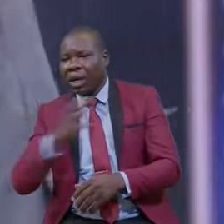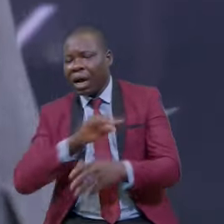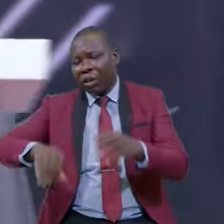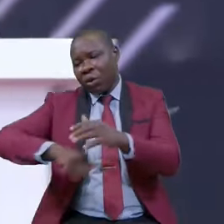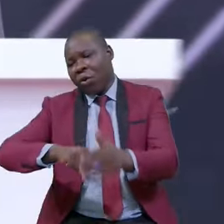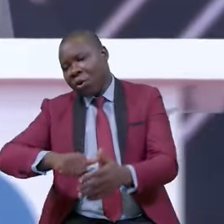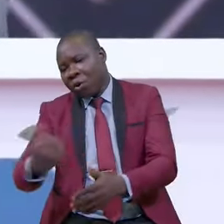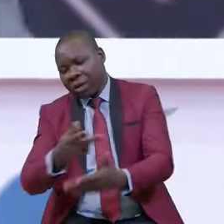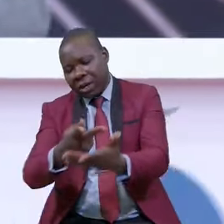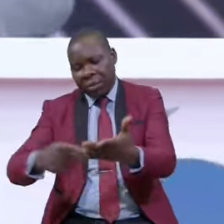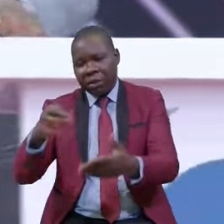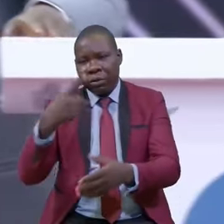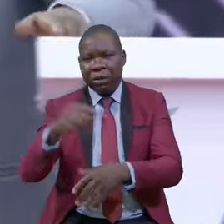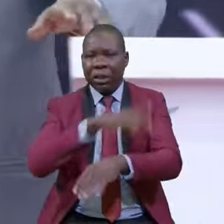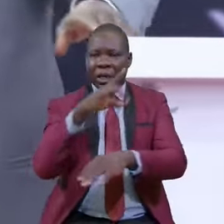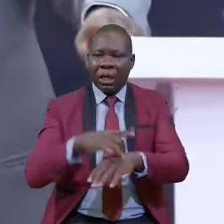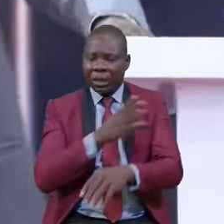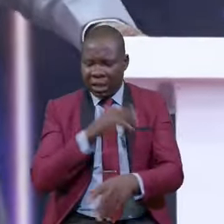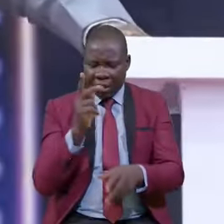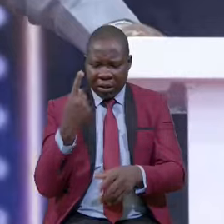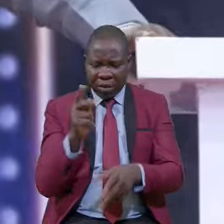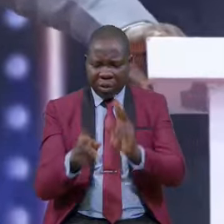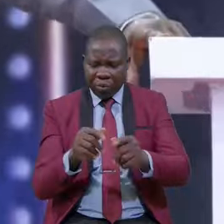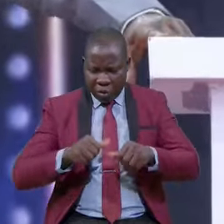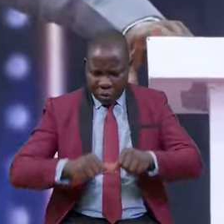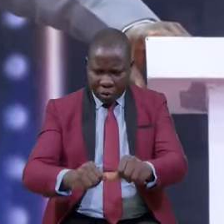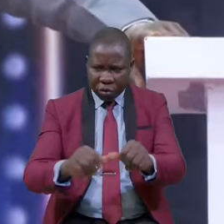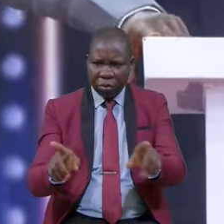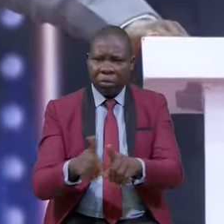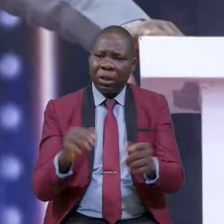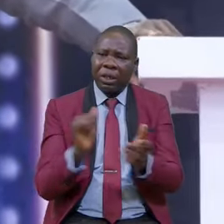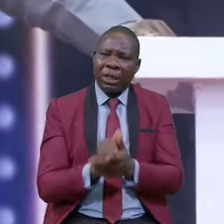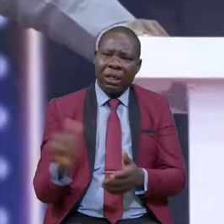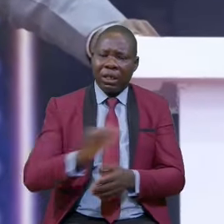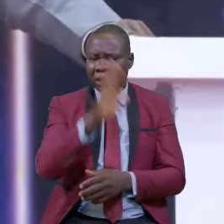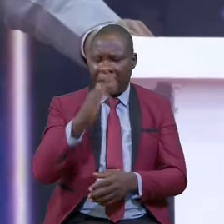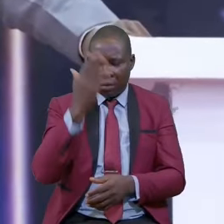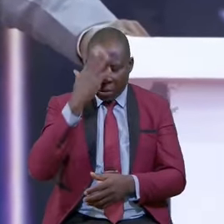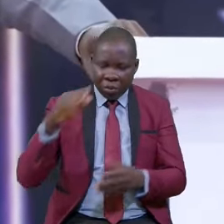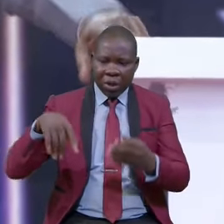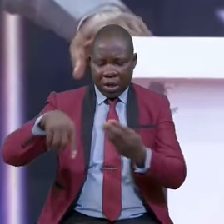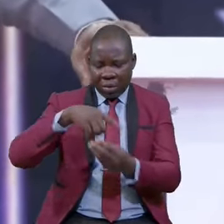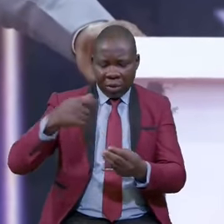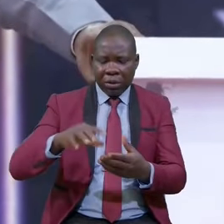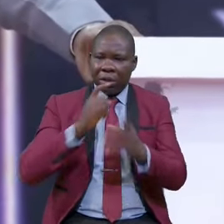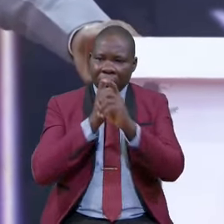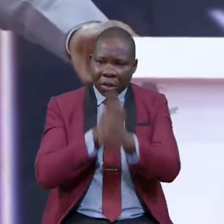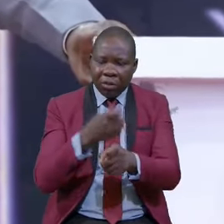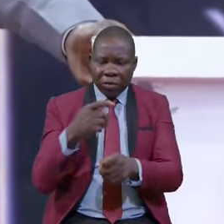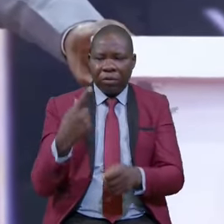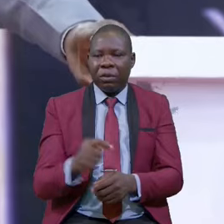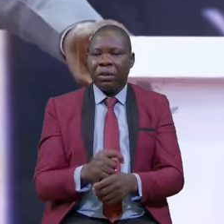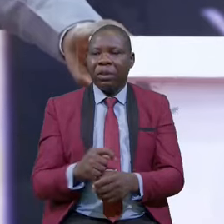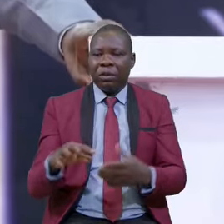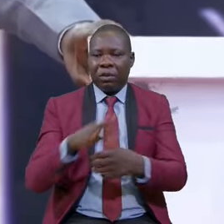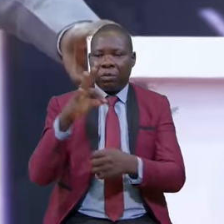et ils ont continué like that. Continuer comme and they ça. Never knew about et the gifts ils of the n'ont jamais entendu parler des dons the de l'esprit, la parole